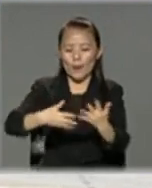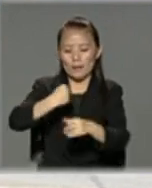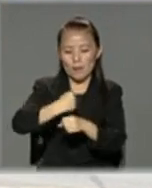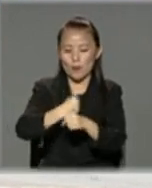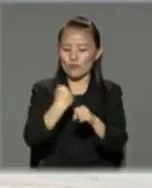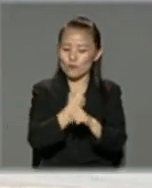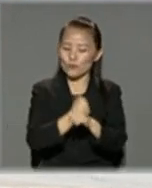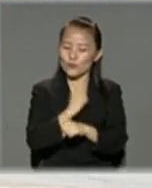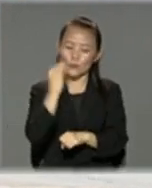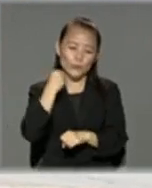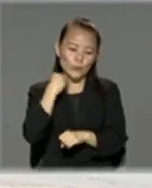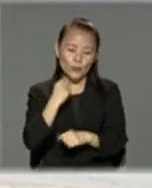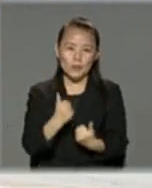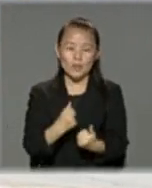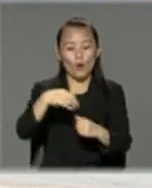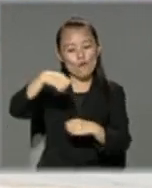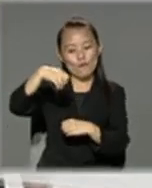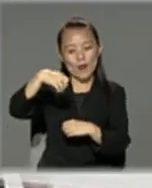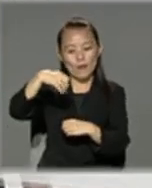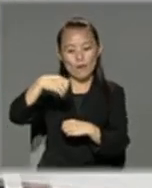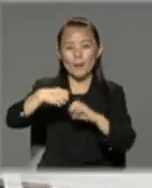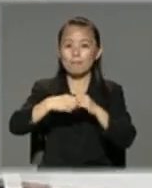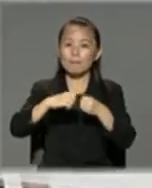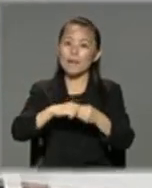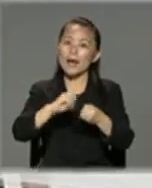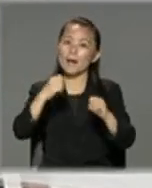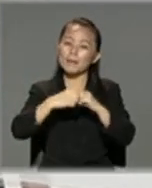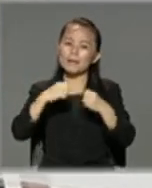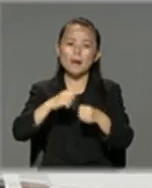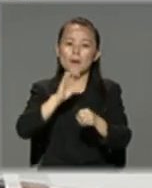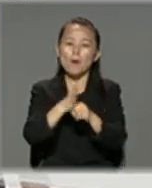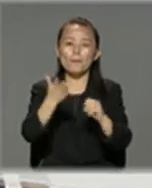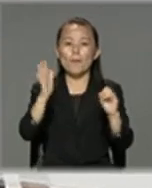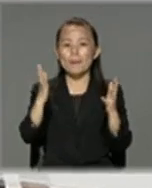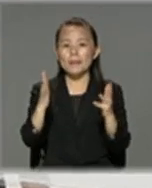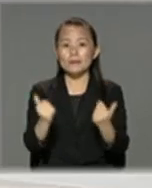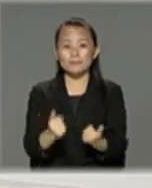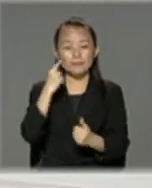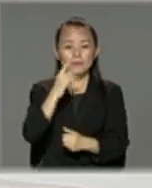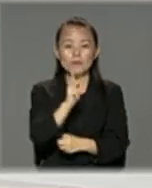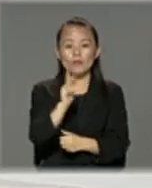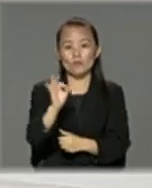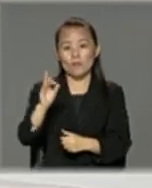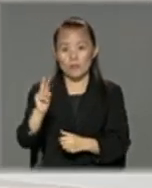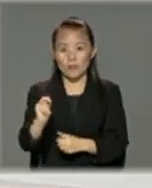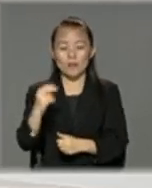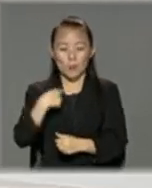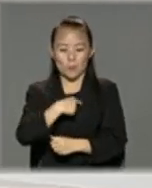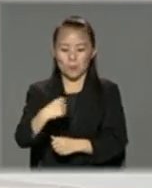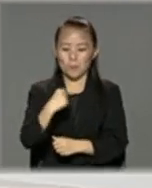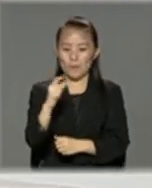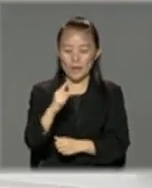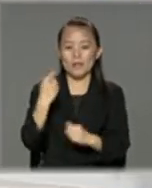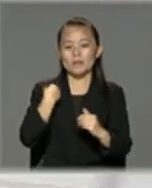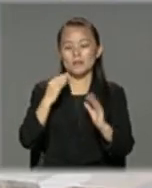ประจำเพื่อจ่ายไฟฟ้าได้ต่อเนื่องไม่เกิดปัญหาไฟตกหรือไฟดับกฟนเชื่อว่าสิ่งสำคัญไม่ใช่แค่หน่วยงาน